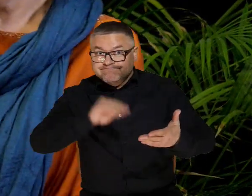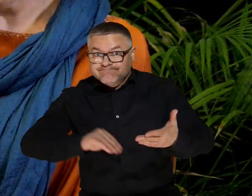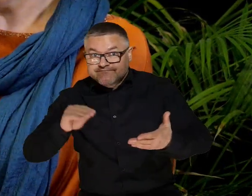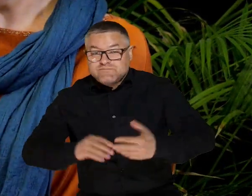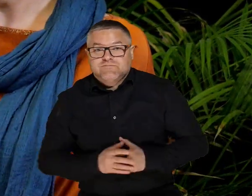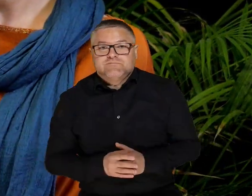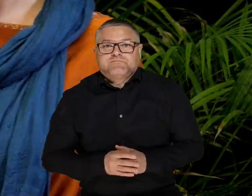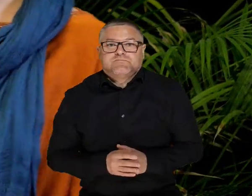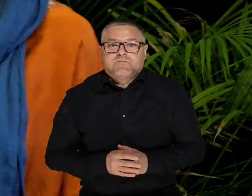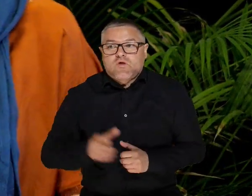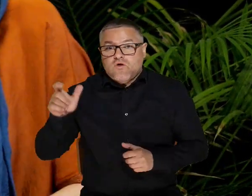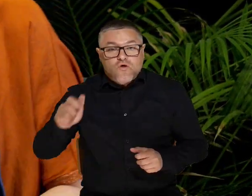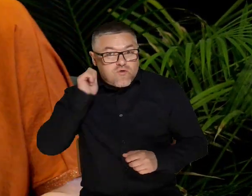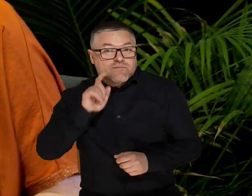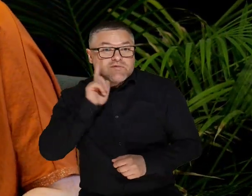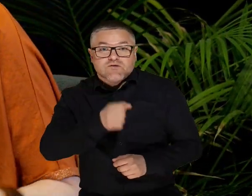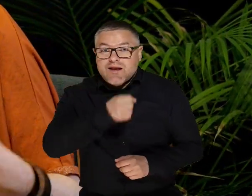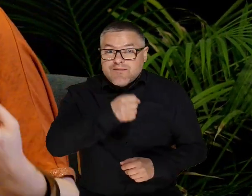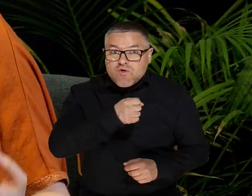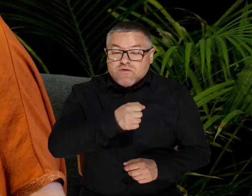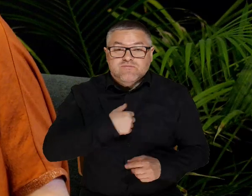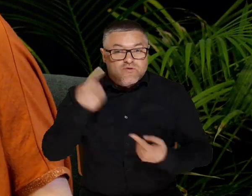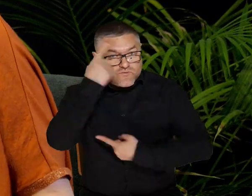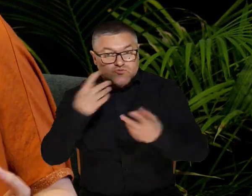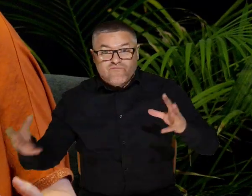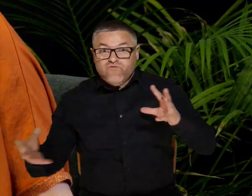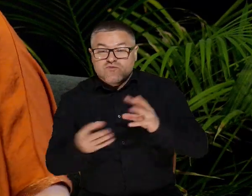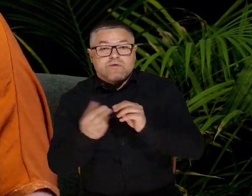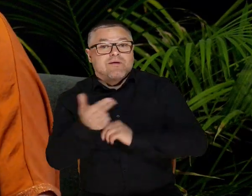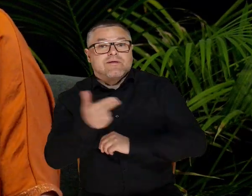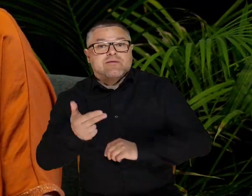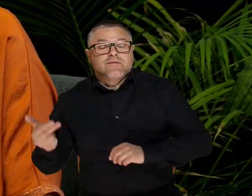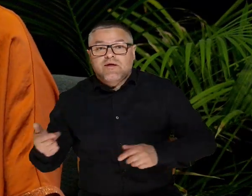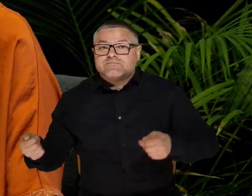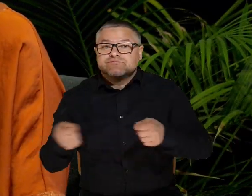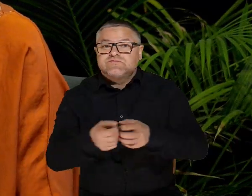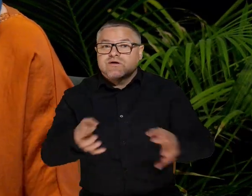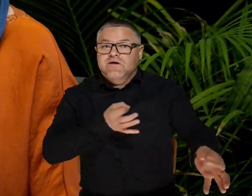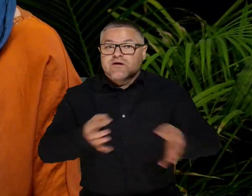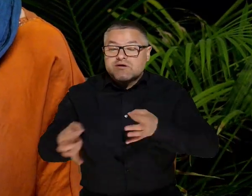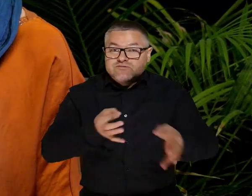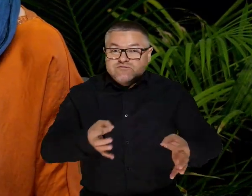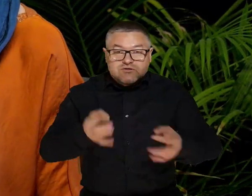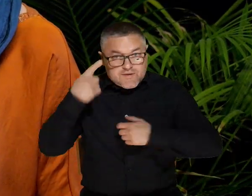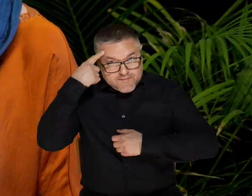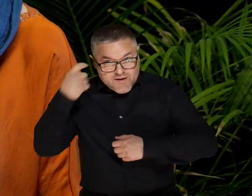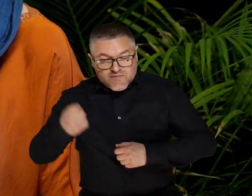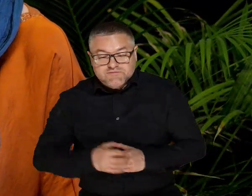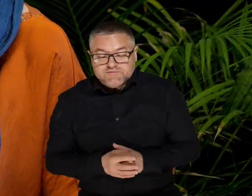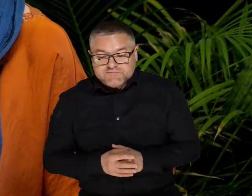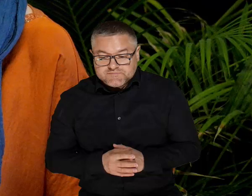reporterek. Żeby zastanowić się wspólnie nad tematami związanymi z historią i pamięcią.